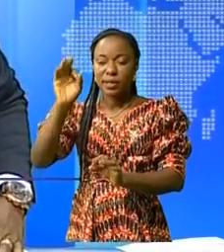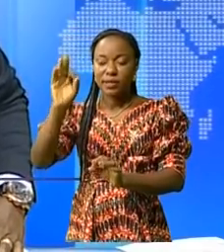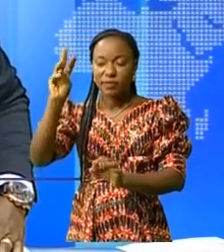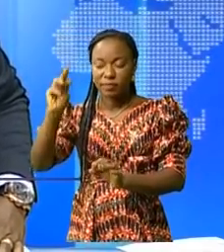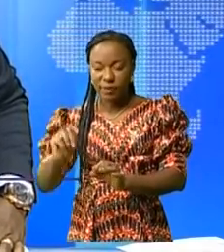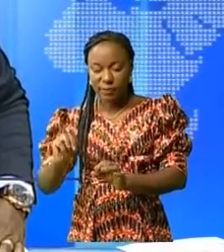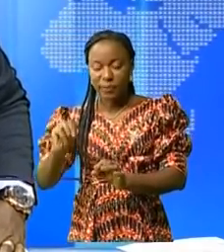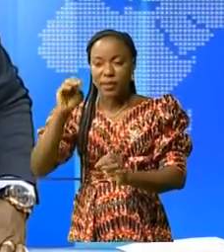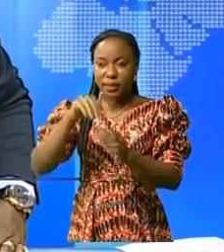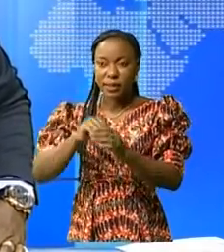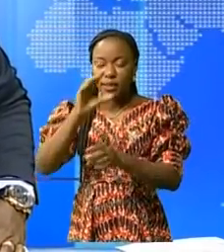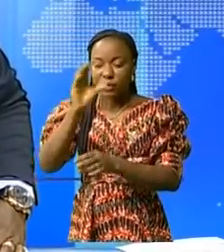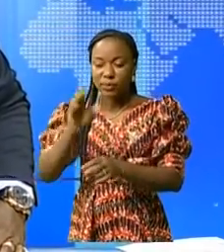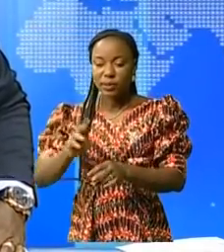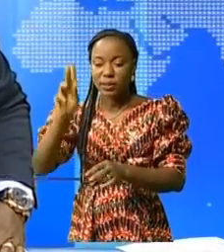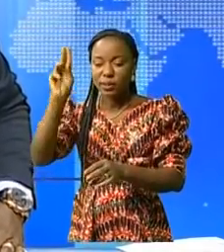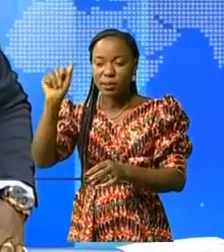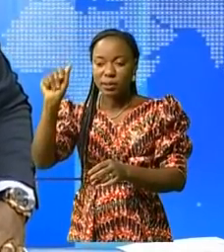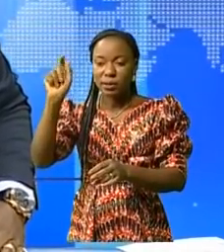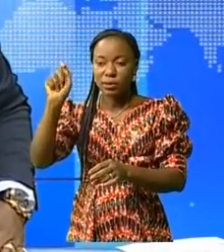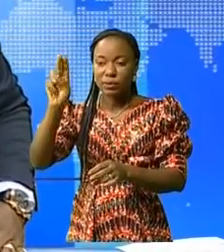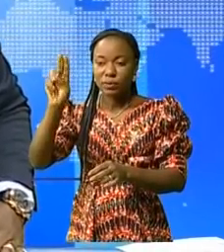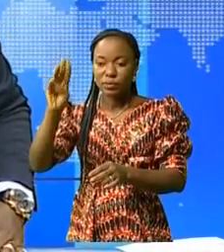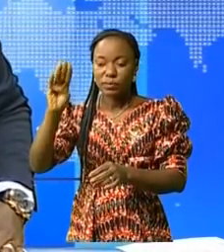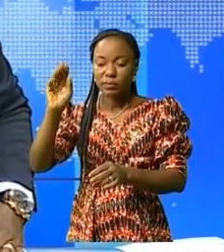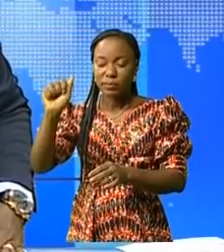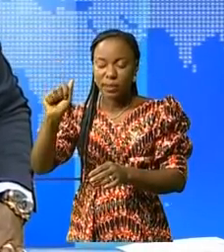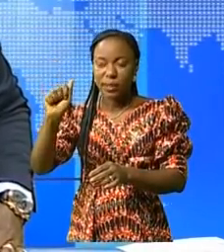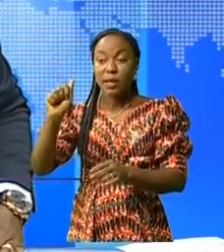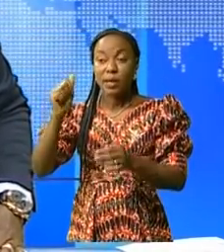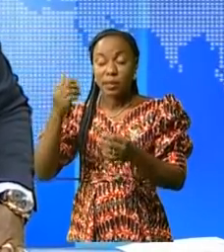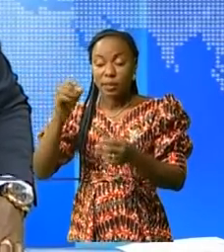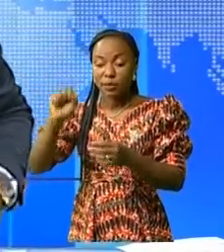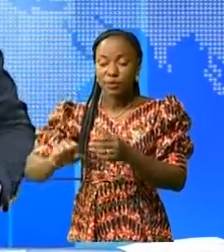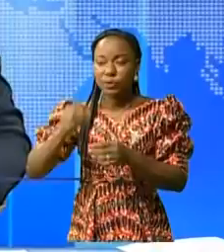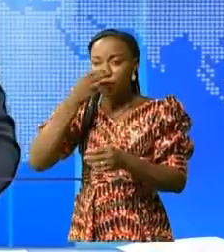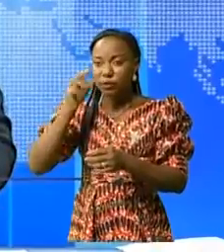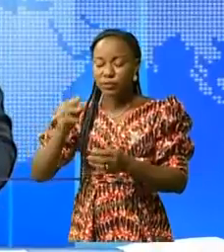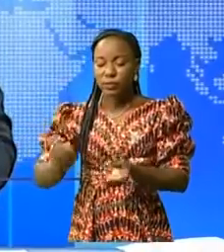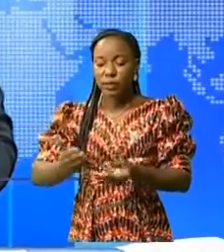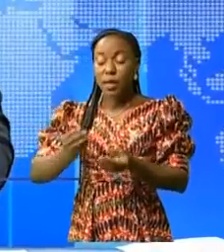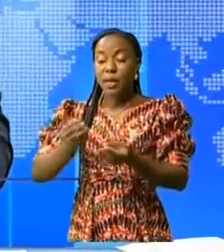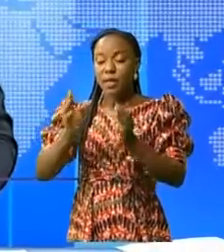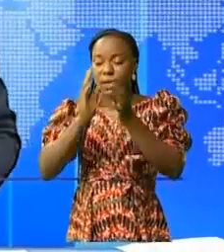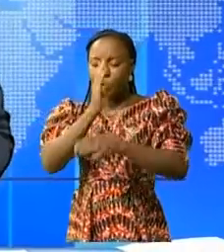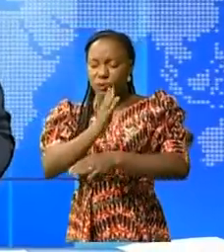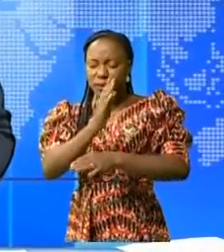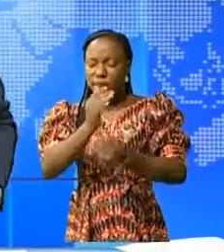à baraka dans le sud kivu un don du conseiller du chef de l'état au collège socioculturel